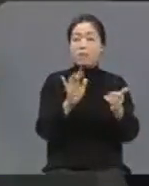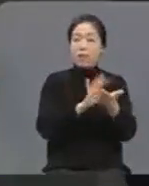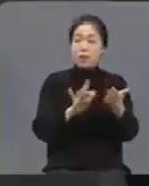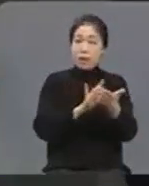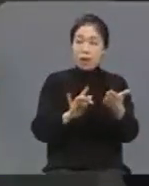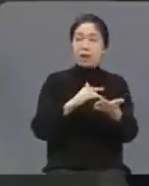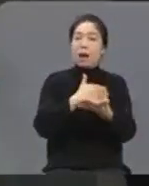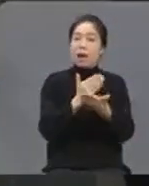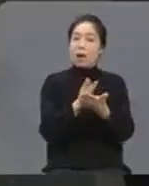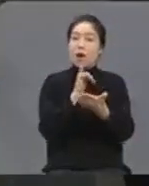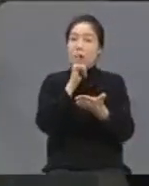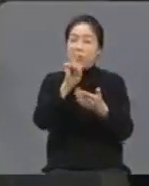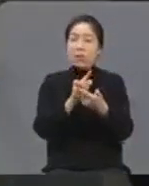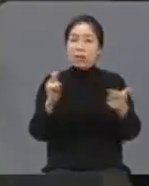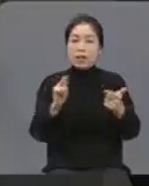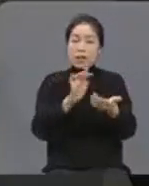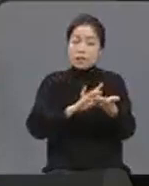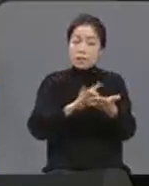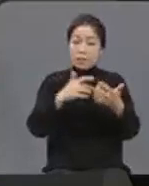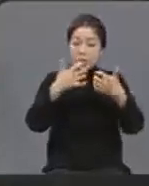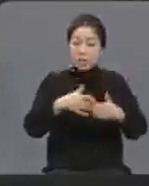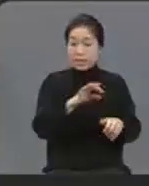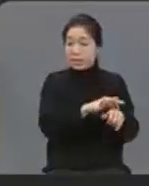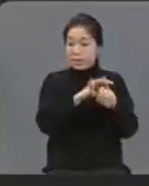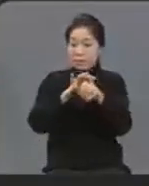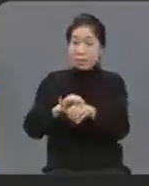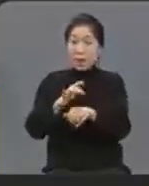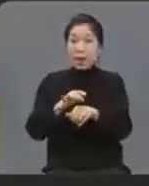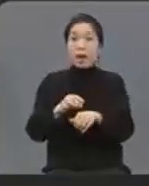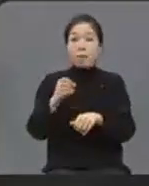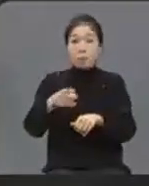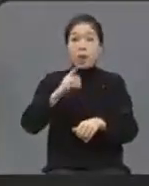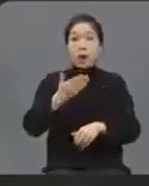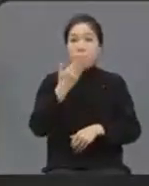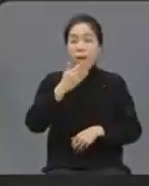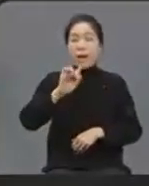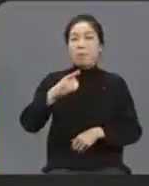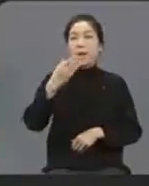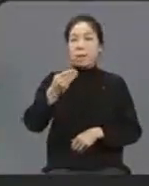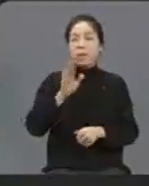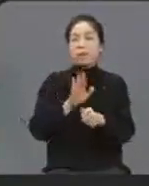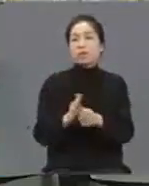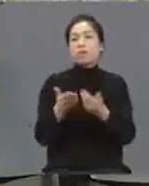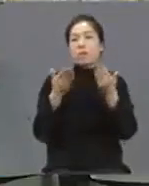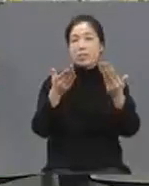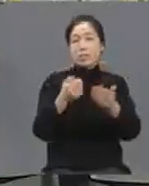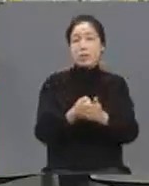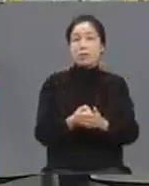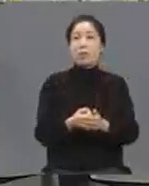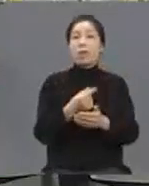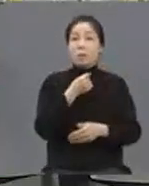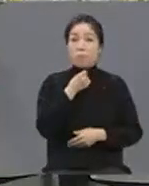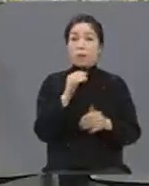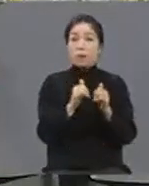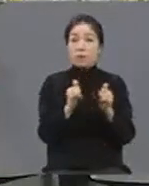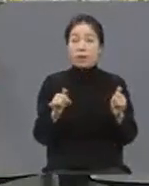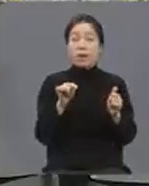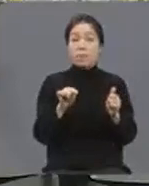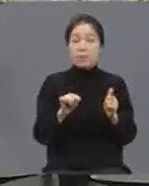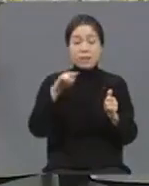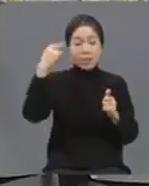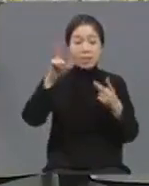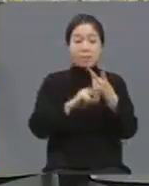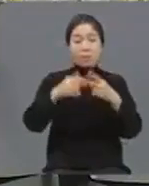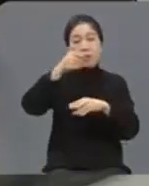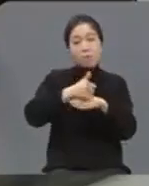디지털 메뉴판 등 스마트 기기를 선택해 도입하면 최대 100만 원을 지원받을 수 있습니다 지원을 바라는 소상공인은 다음